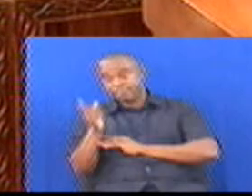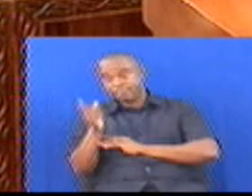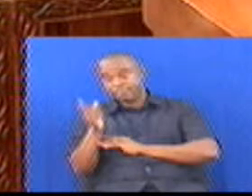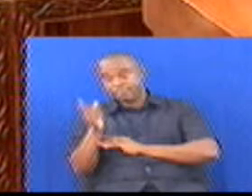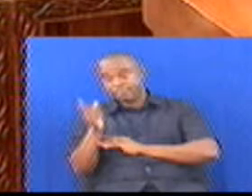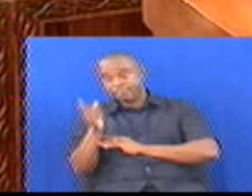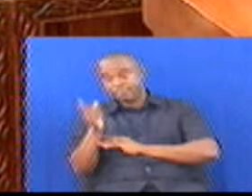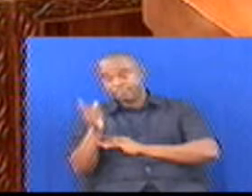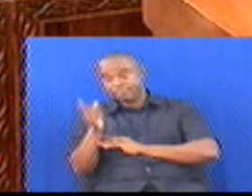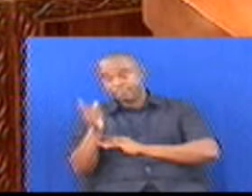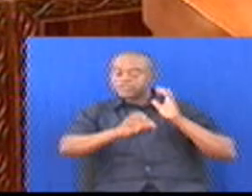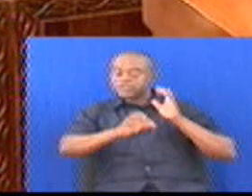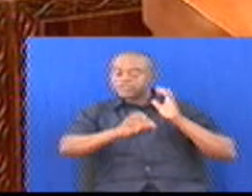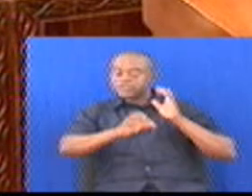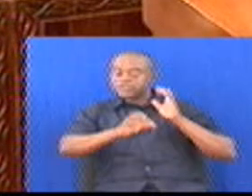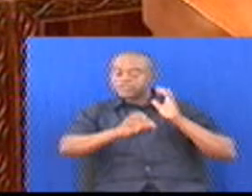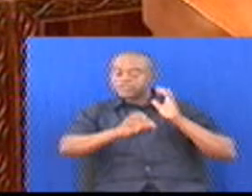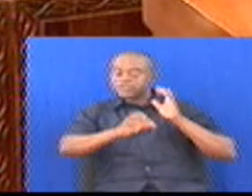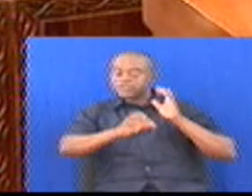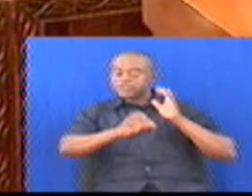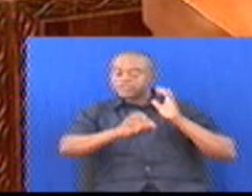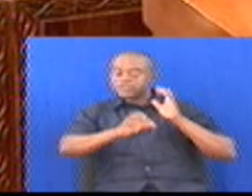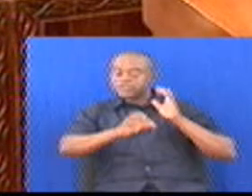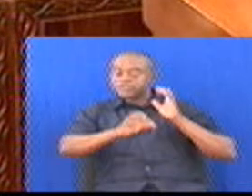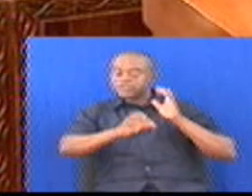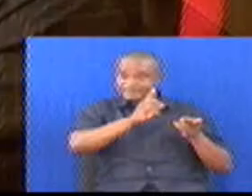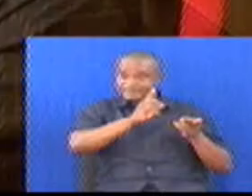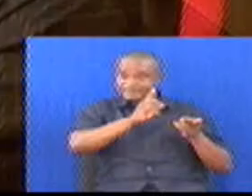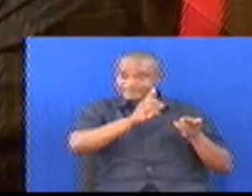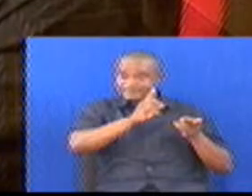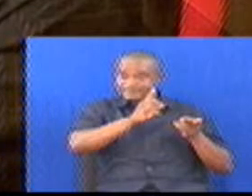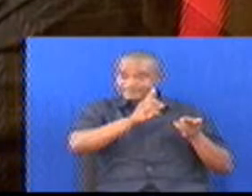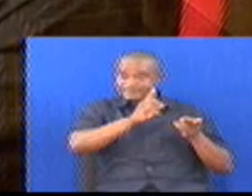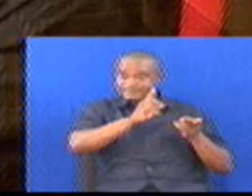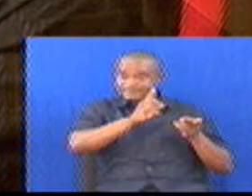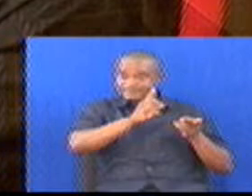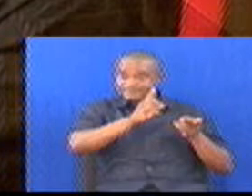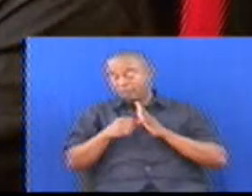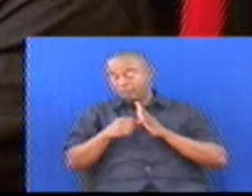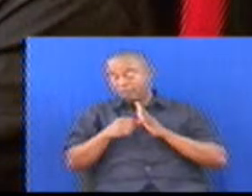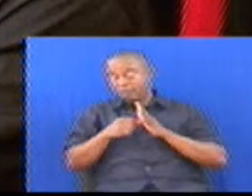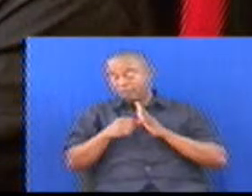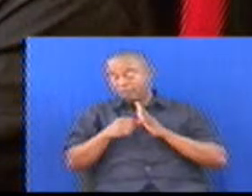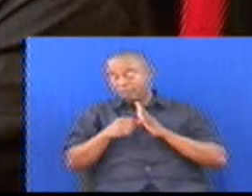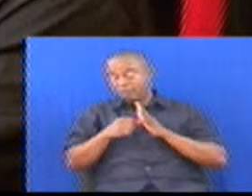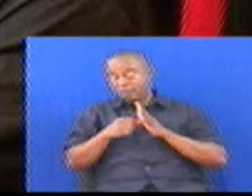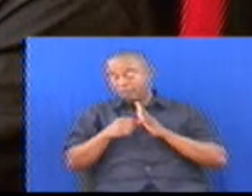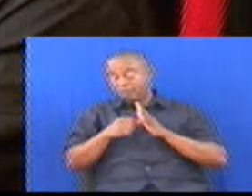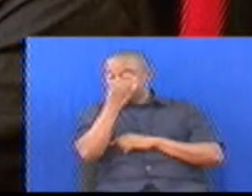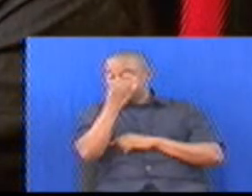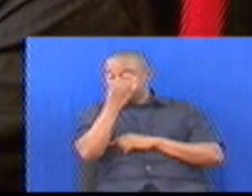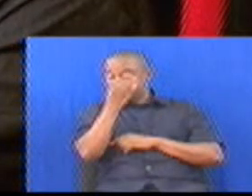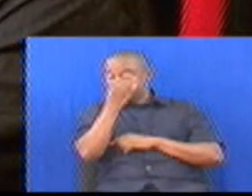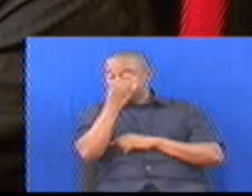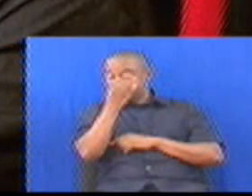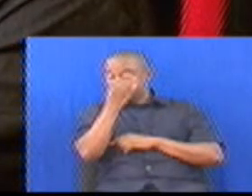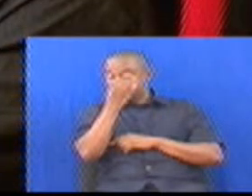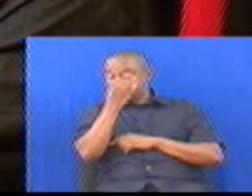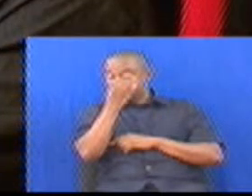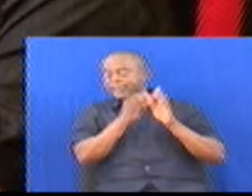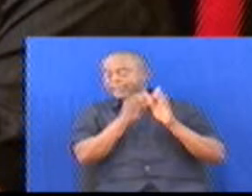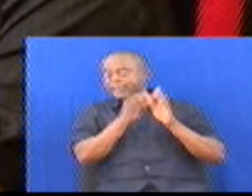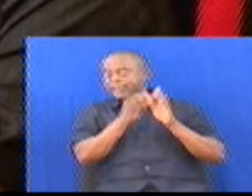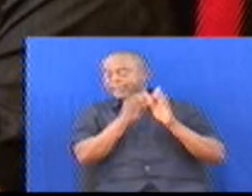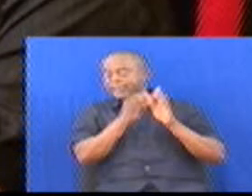wa wanafunzi wanaomaliza elimu ya msingi na wahitimu wa kidato cha 4 kutoka 67.8%